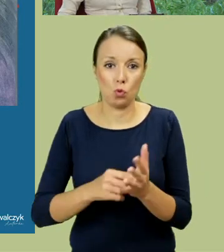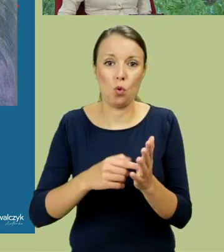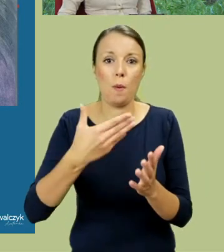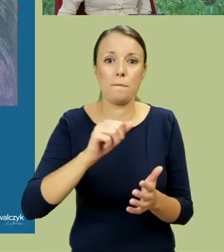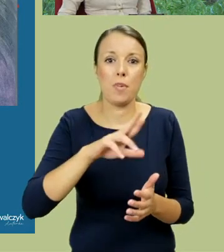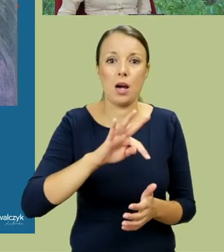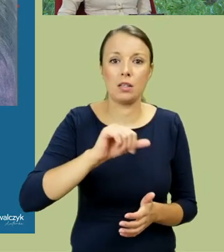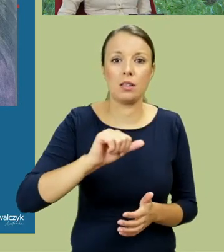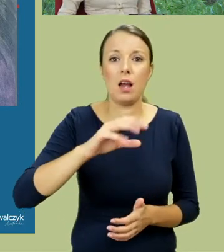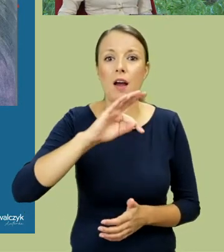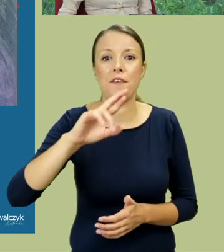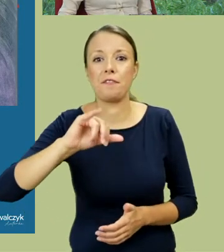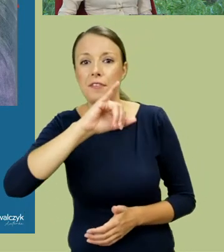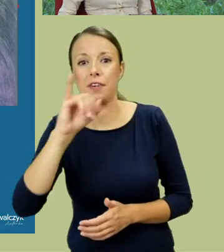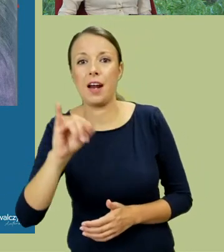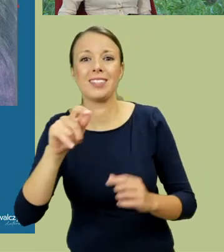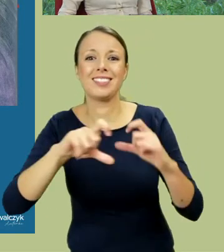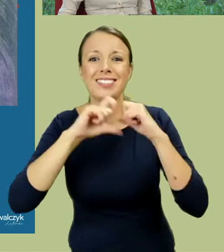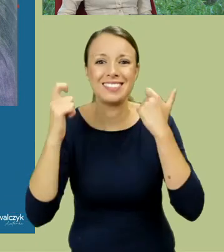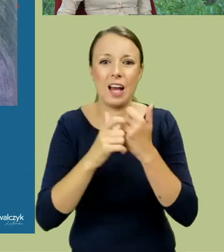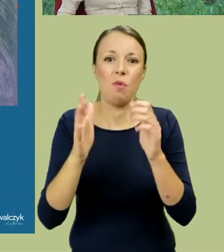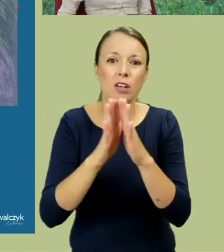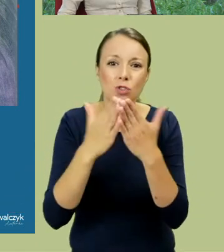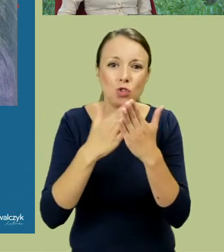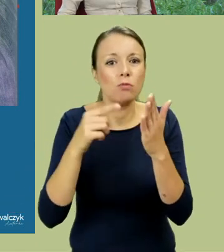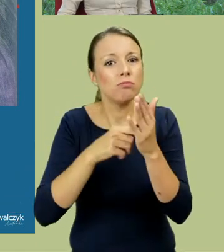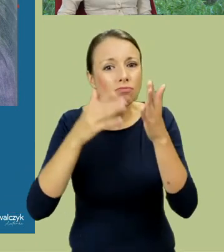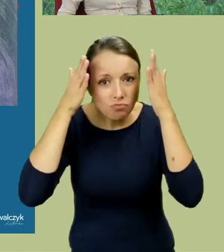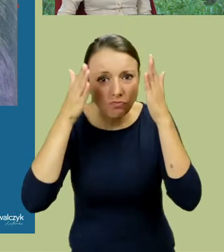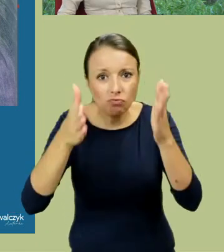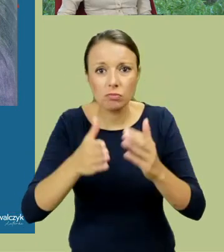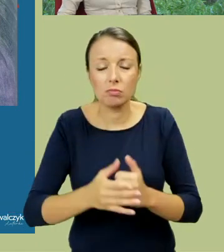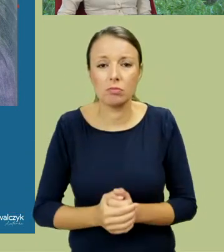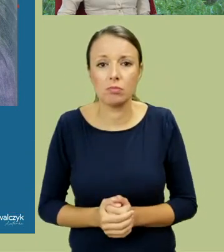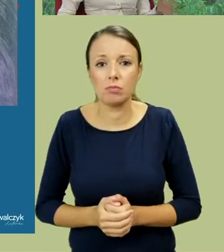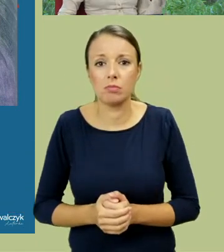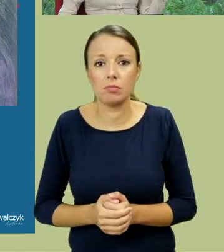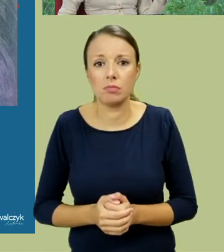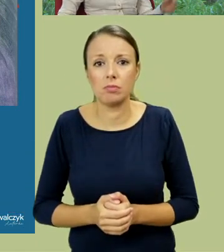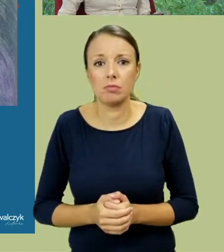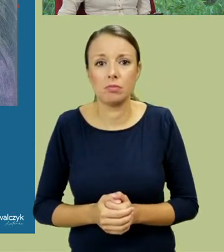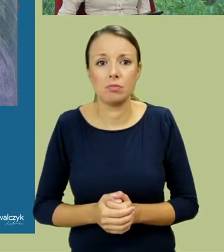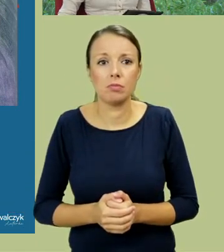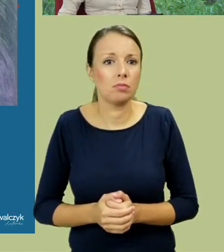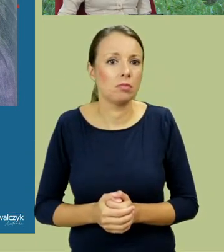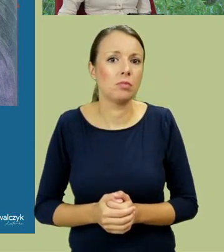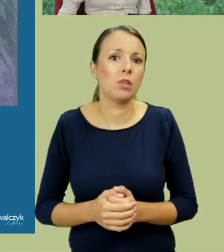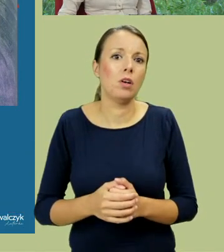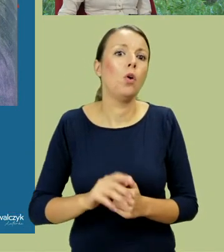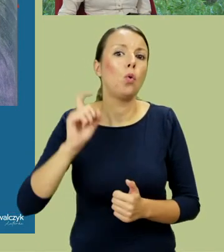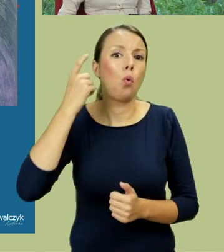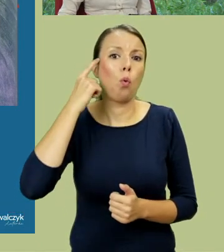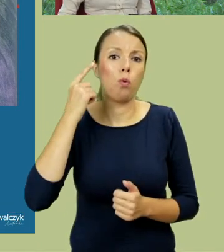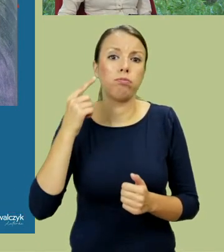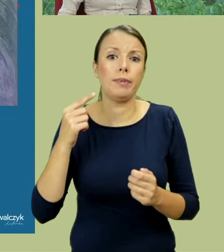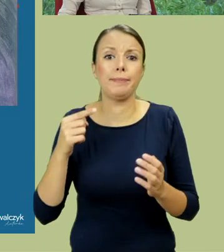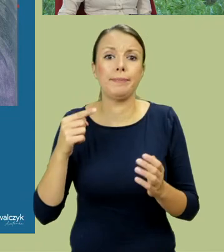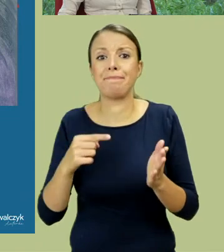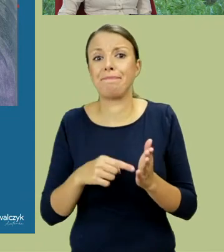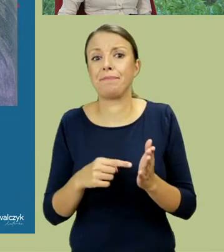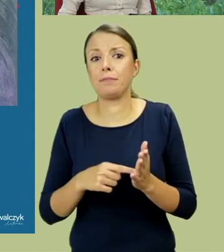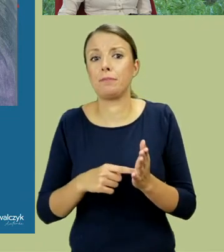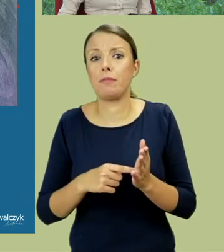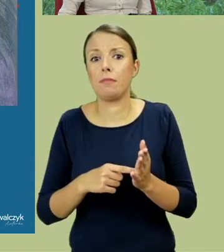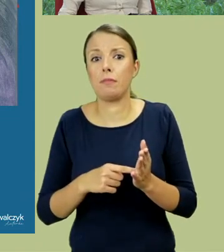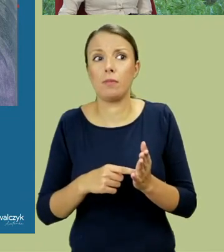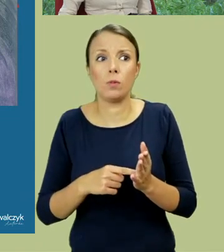ilustrowaną bogato i pięknie, pewnemu fenomenowi, który szczególnie w tym miejscu rzeczywiście jest dobrze